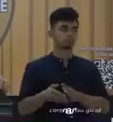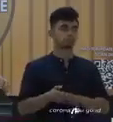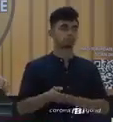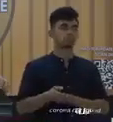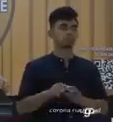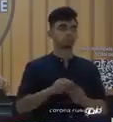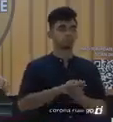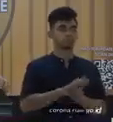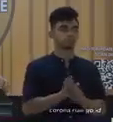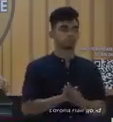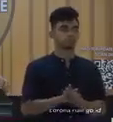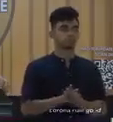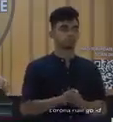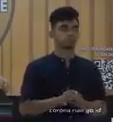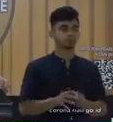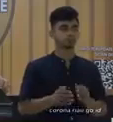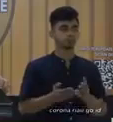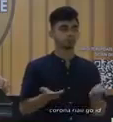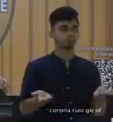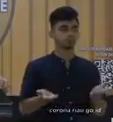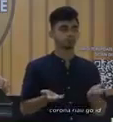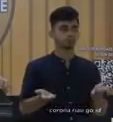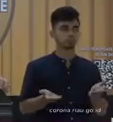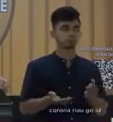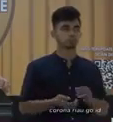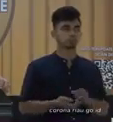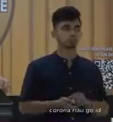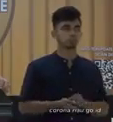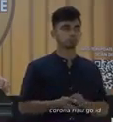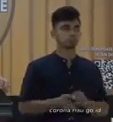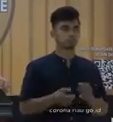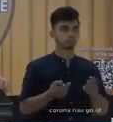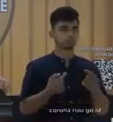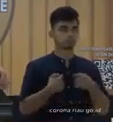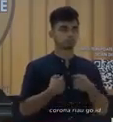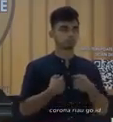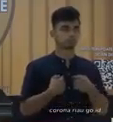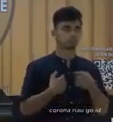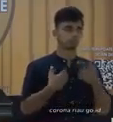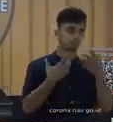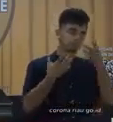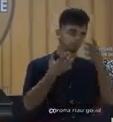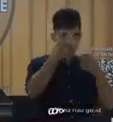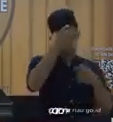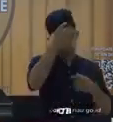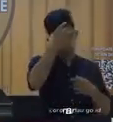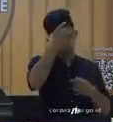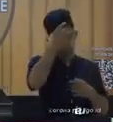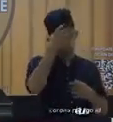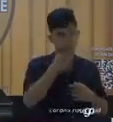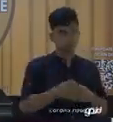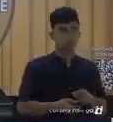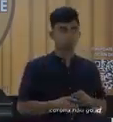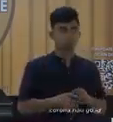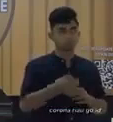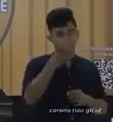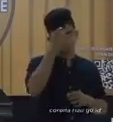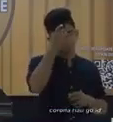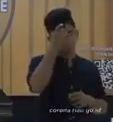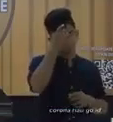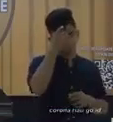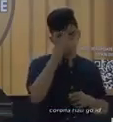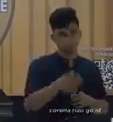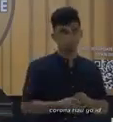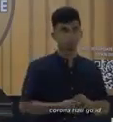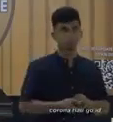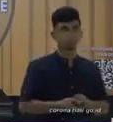Kalau seandainya dia positif, kebetulan daya tahan saya kurang baik, saya bawa pulang itu penyakit. Kemudian ada orang